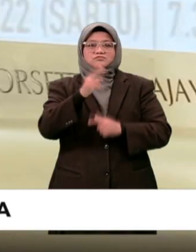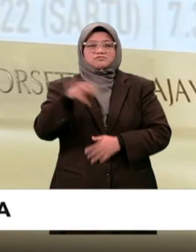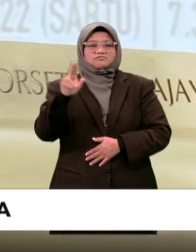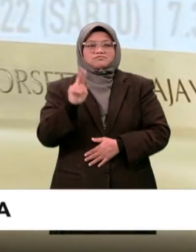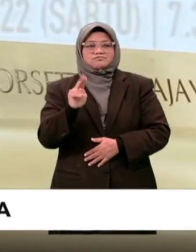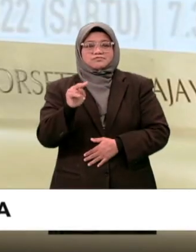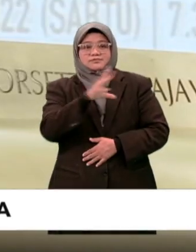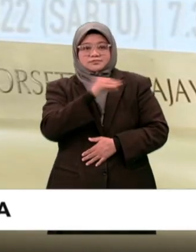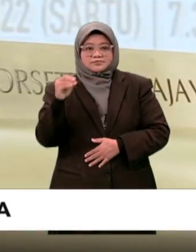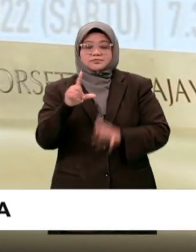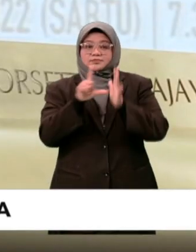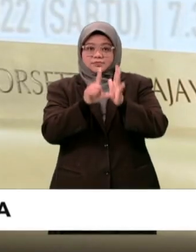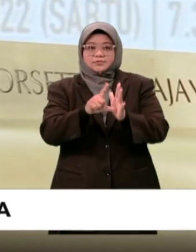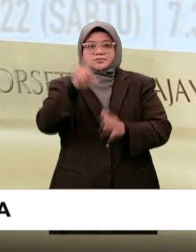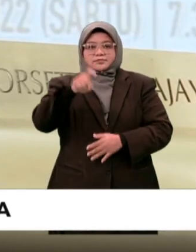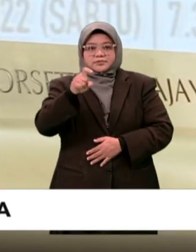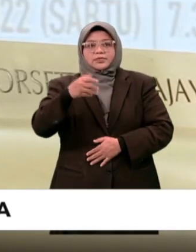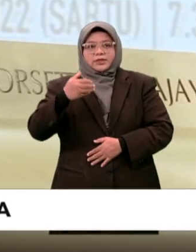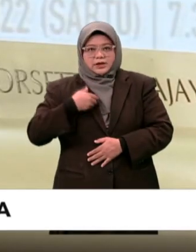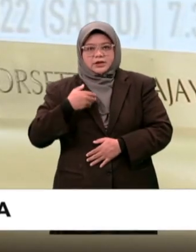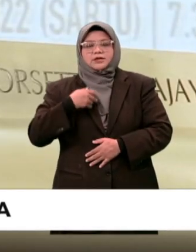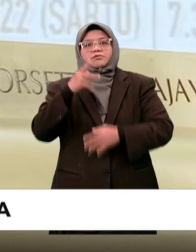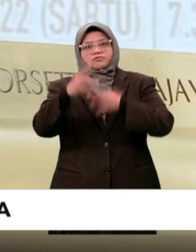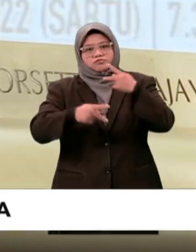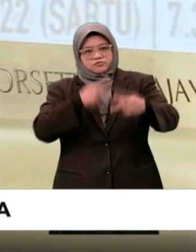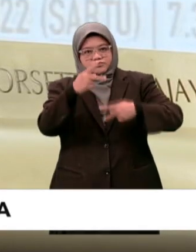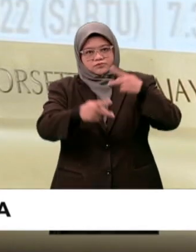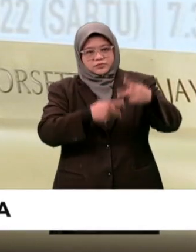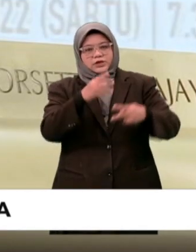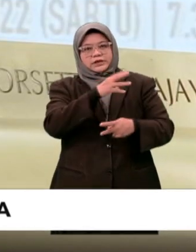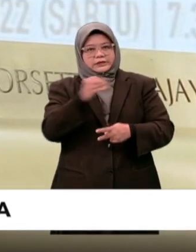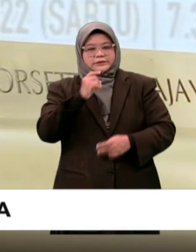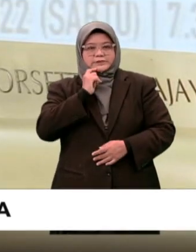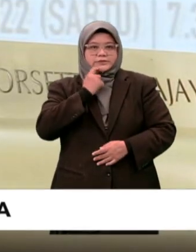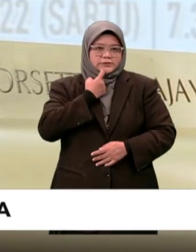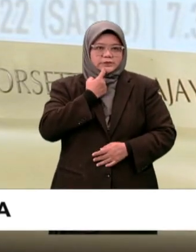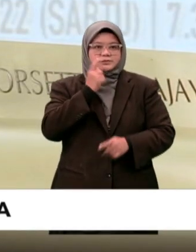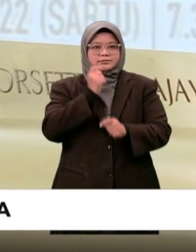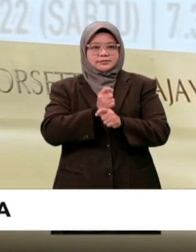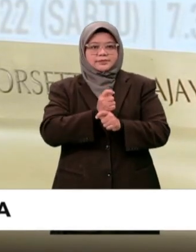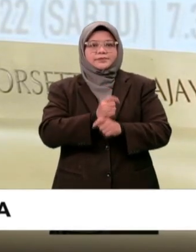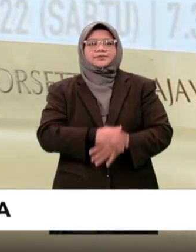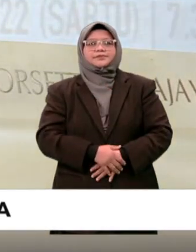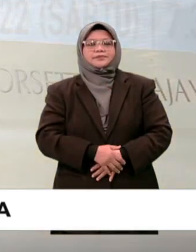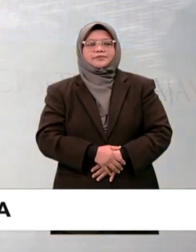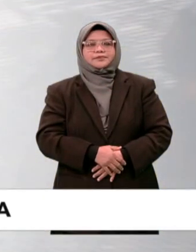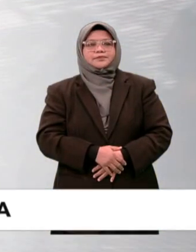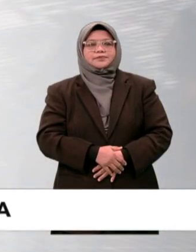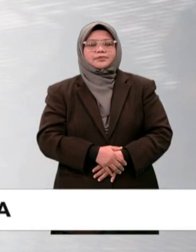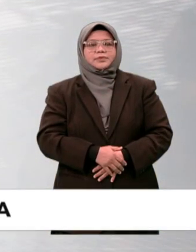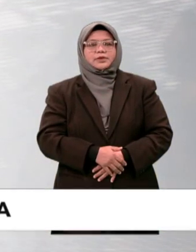pengeluaran logo itu perlu melalui prosedur dan garis panduan ketat yang telah ditetapkan sebagian itu beliau